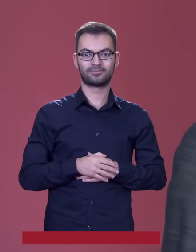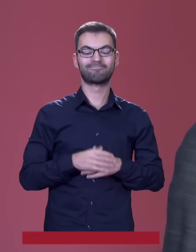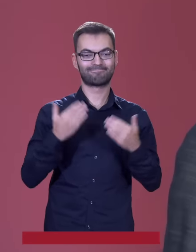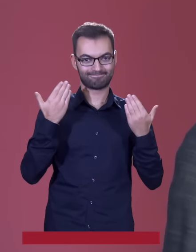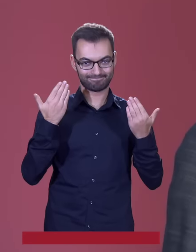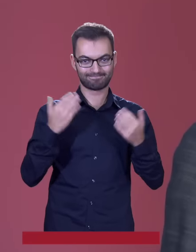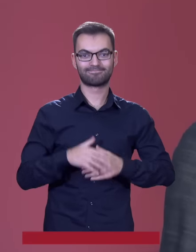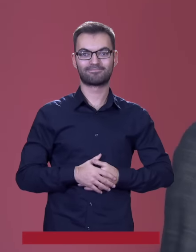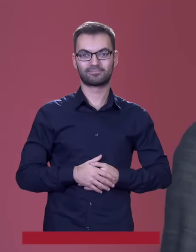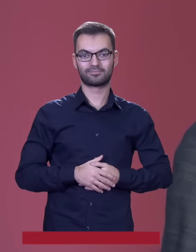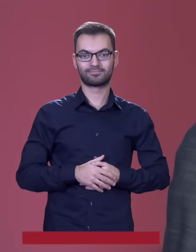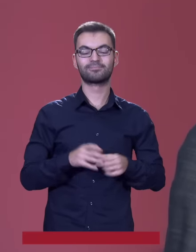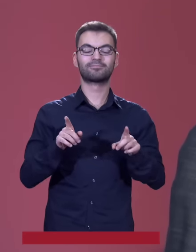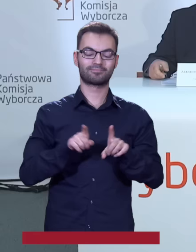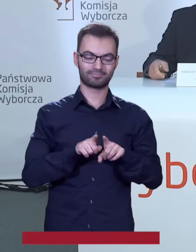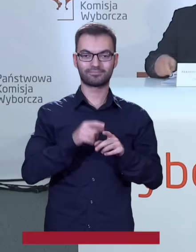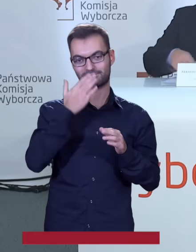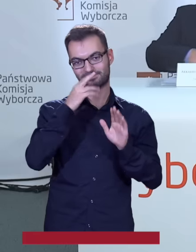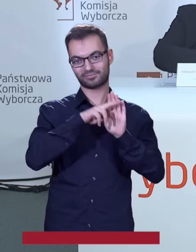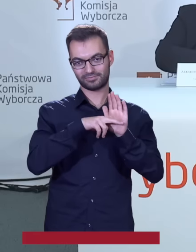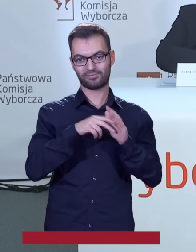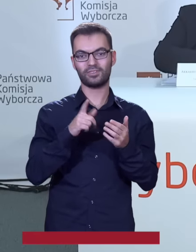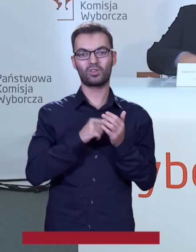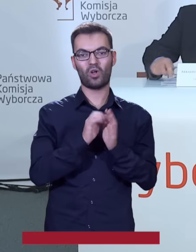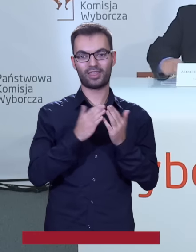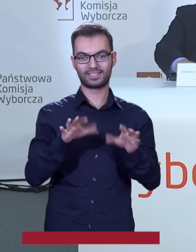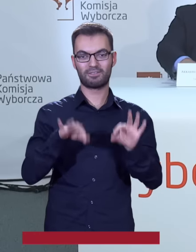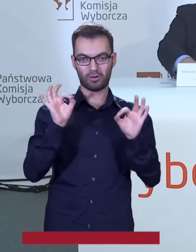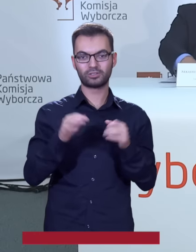Państwu. Zgodnie z zasadami kodeksu wyborczego